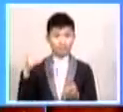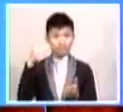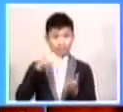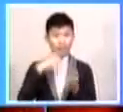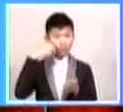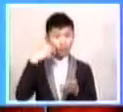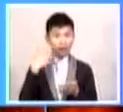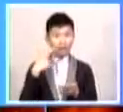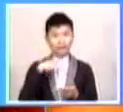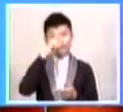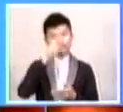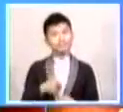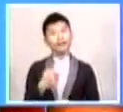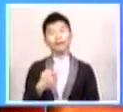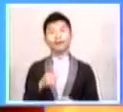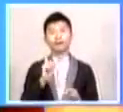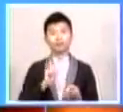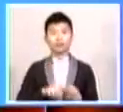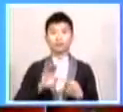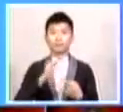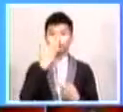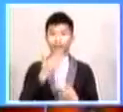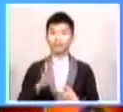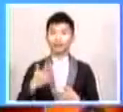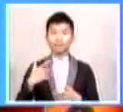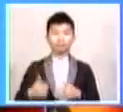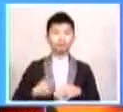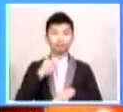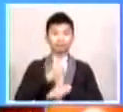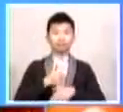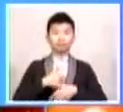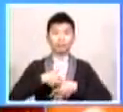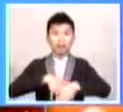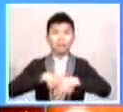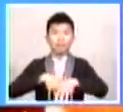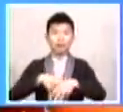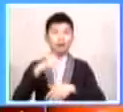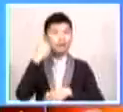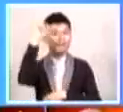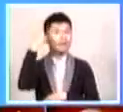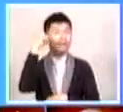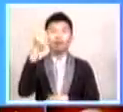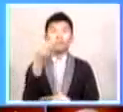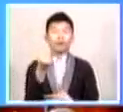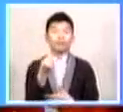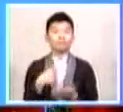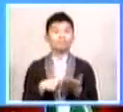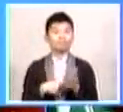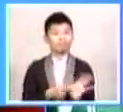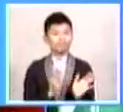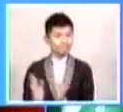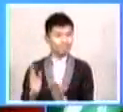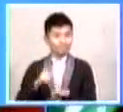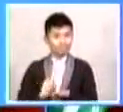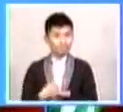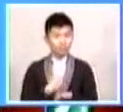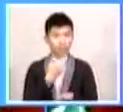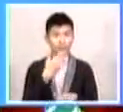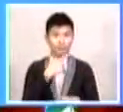很失望，可是我们没有一个人上街头。我们展现了我们的理性，我们可以输